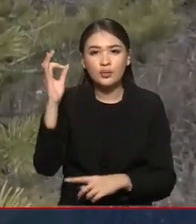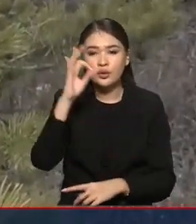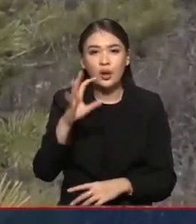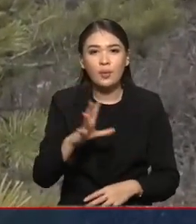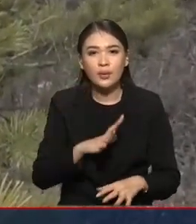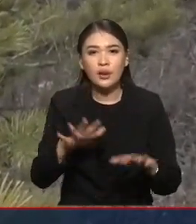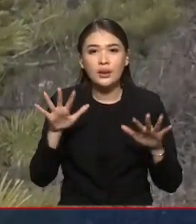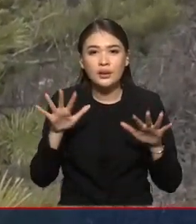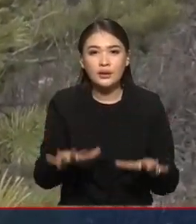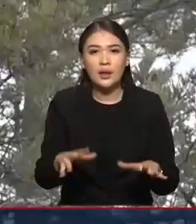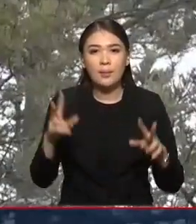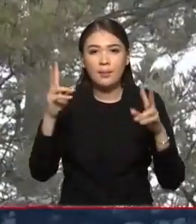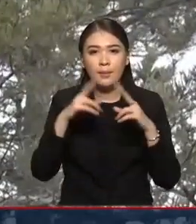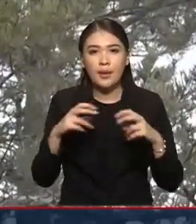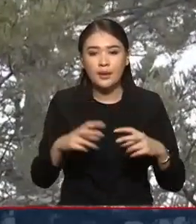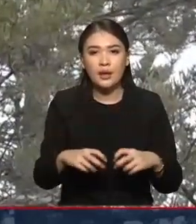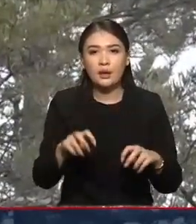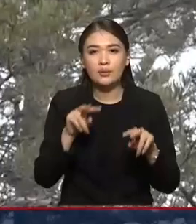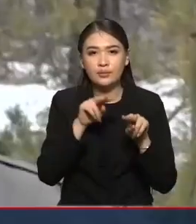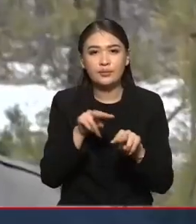аумақтың инспекция мамандарынан жасақталған.